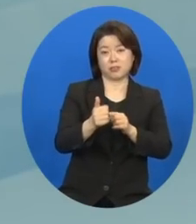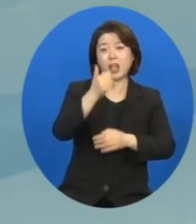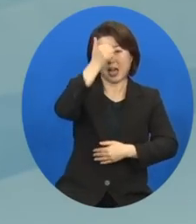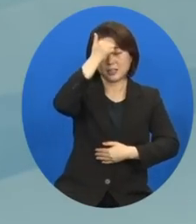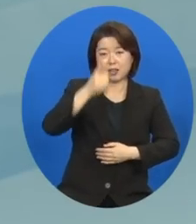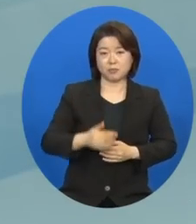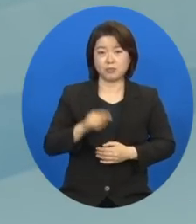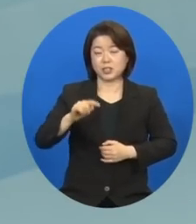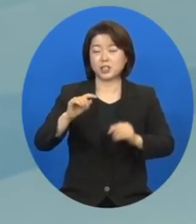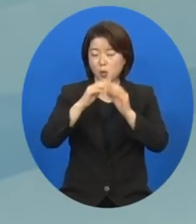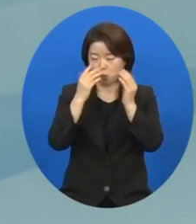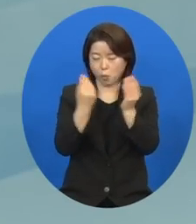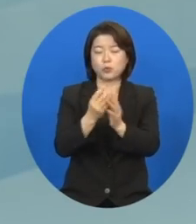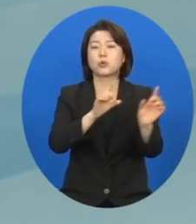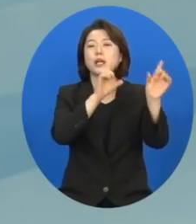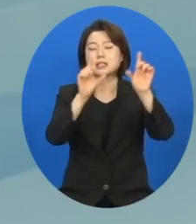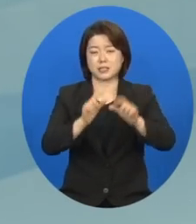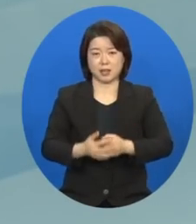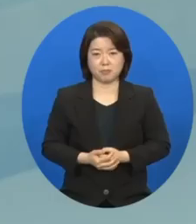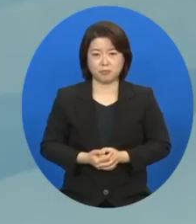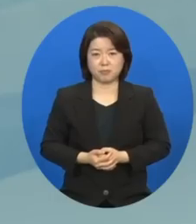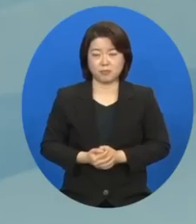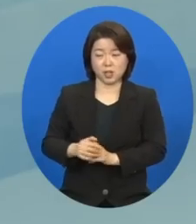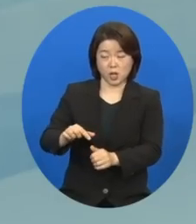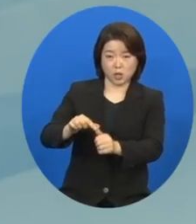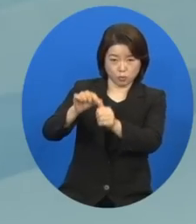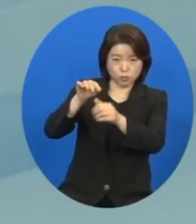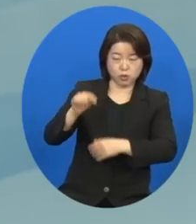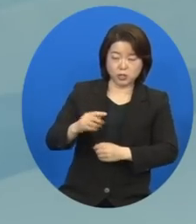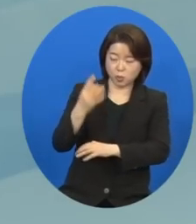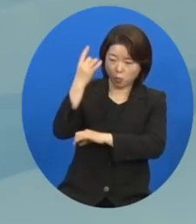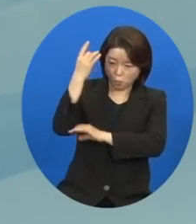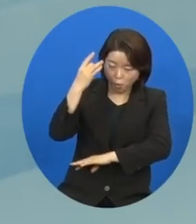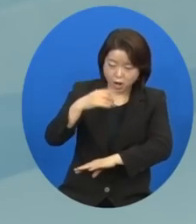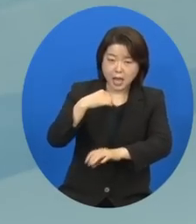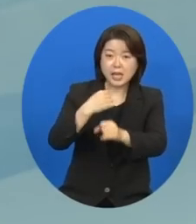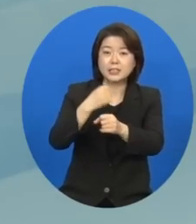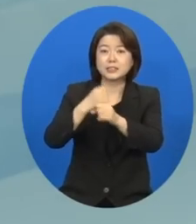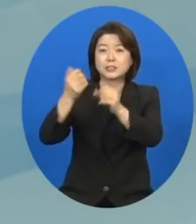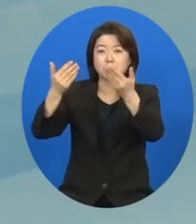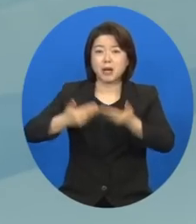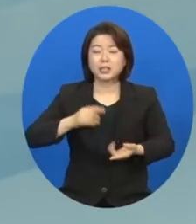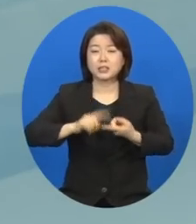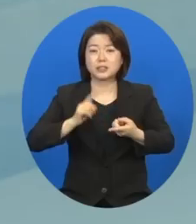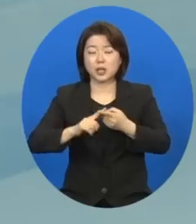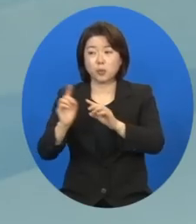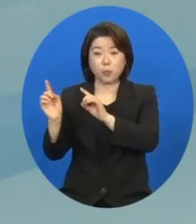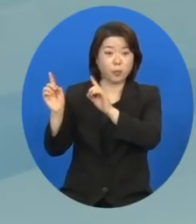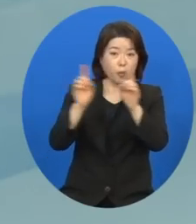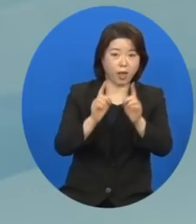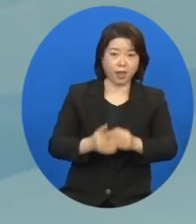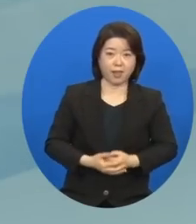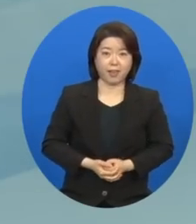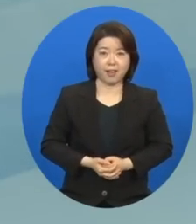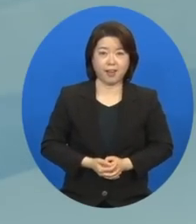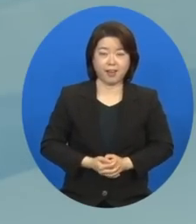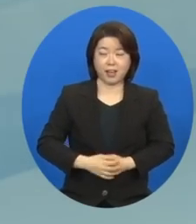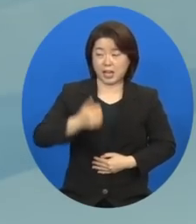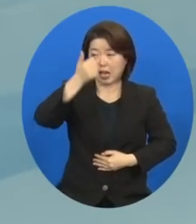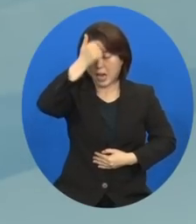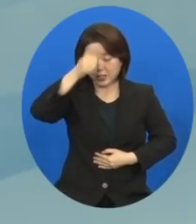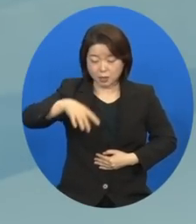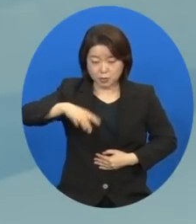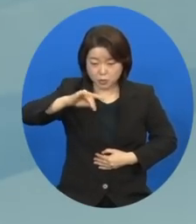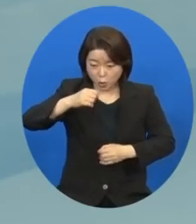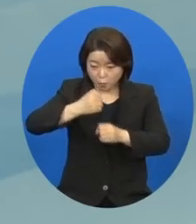삶이에요. 그러니까 구원은 원래 지음받은 대로 회복되는 것이잖아요. 그러니까 아담은 본래 처음 지음받았을